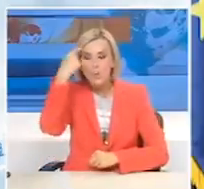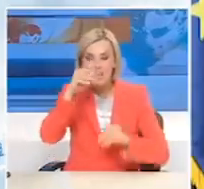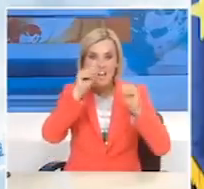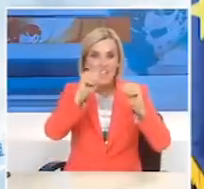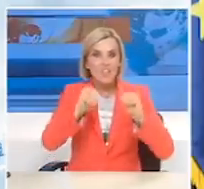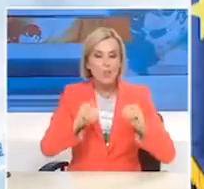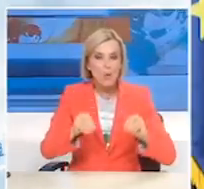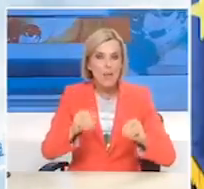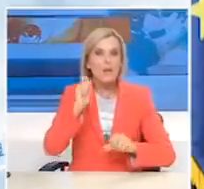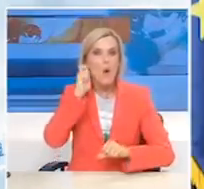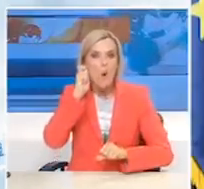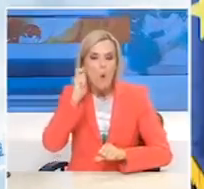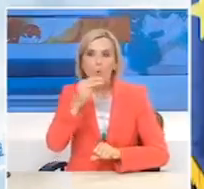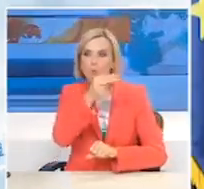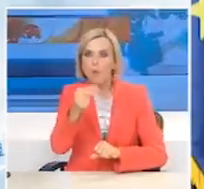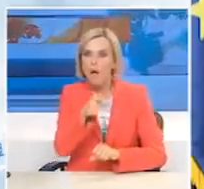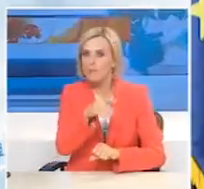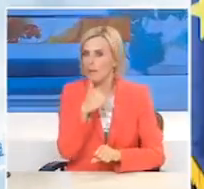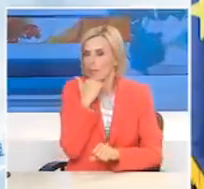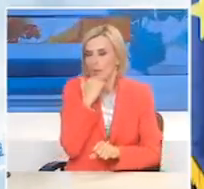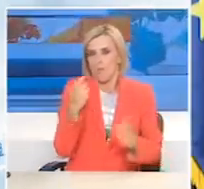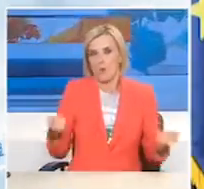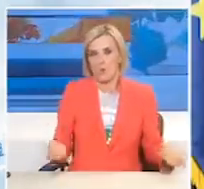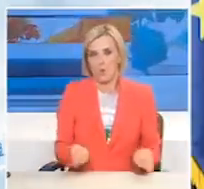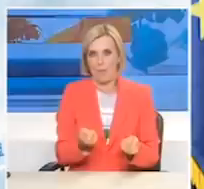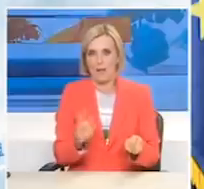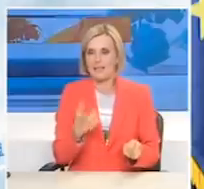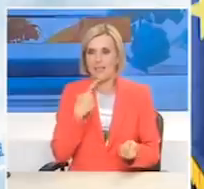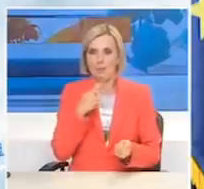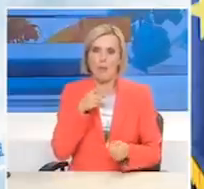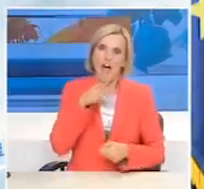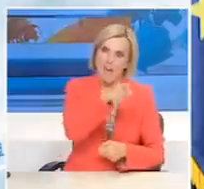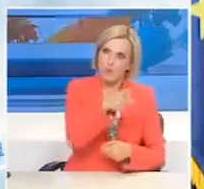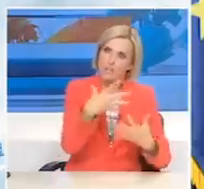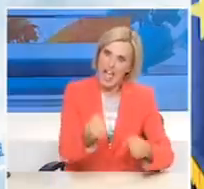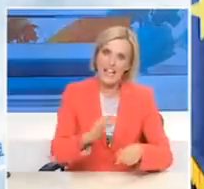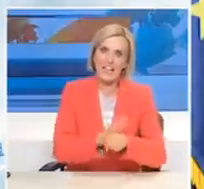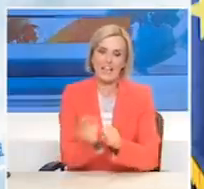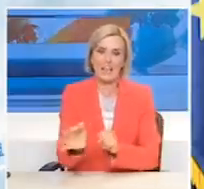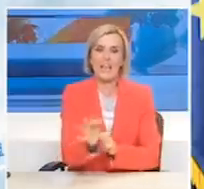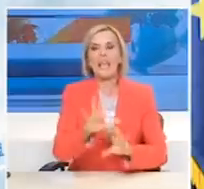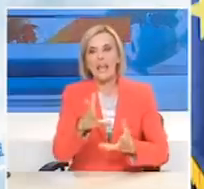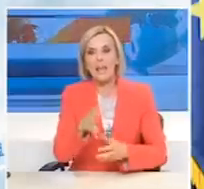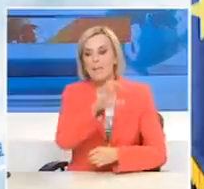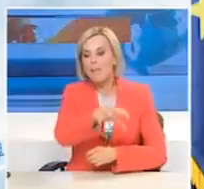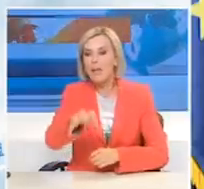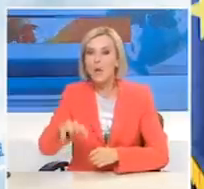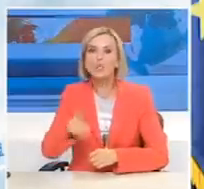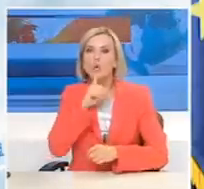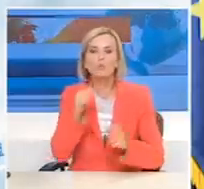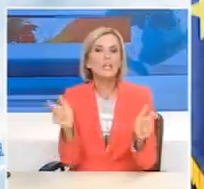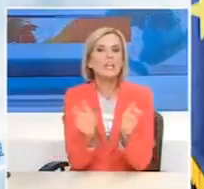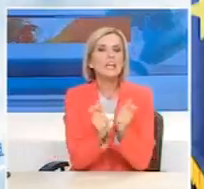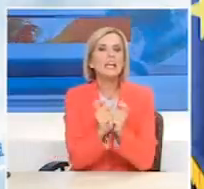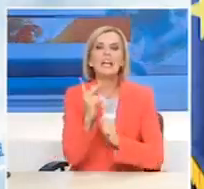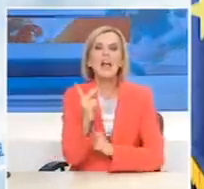ζητήματα τα οποία δεν βοηθούν ούτε στο να δημιουργούνται καταστάσεις πανικού. Υπήρξαν περιοχές, σας θυμίζω, που